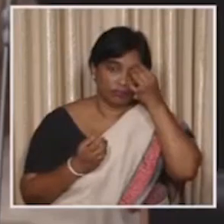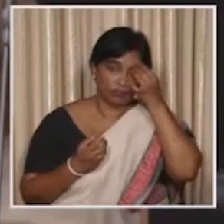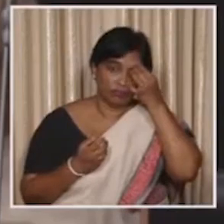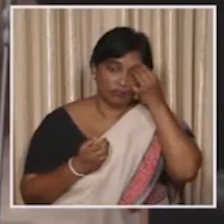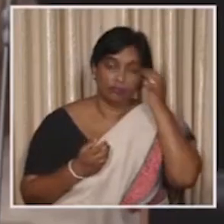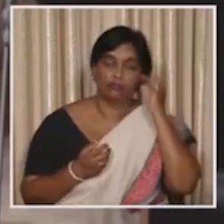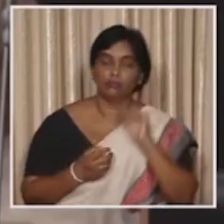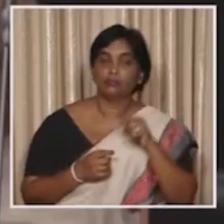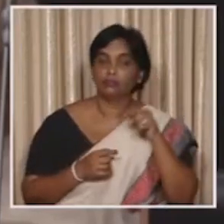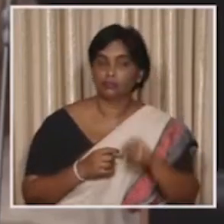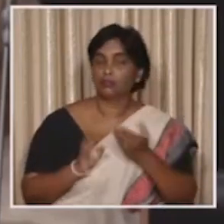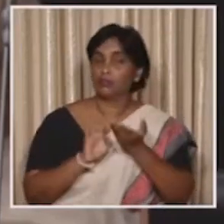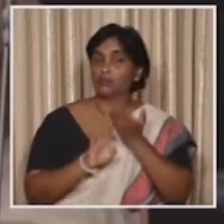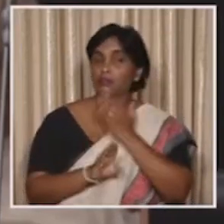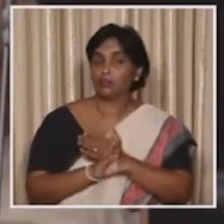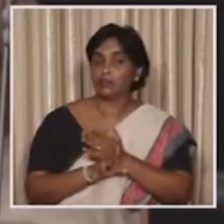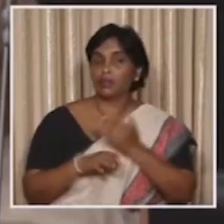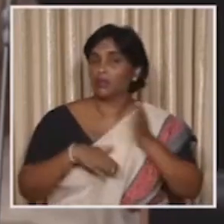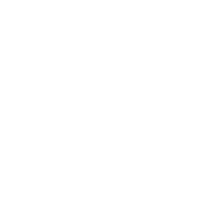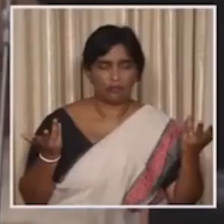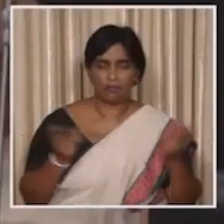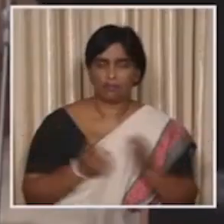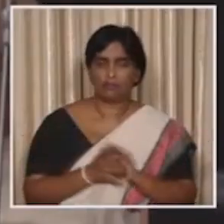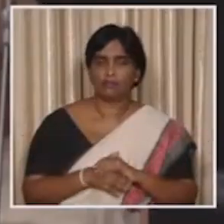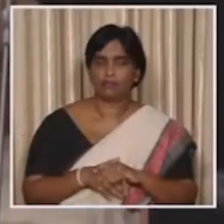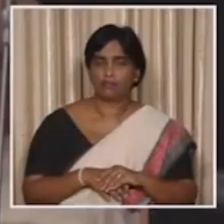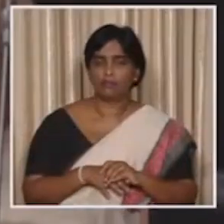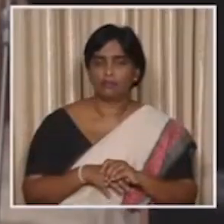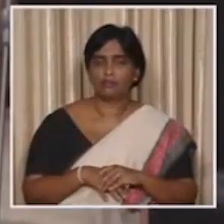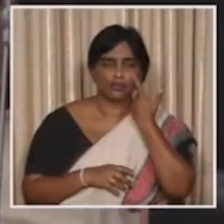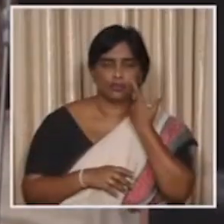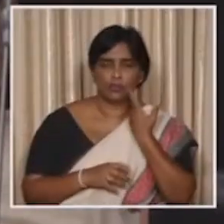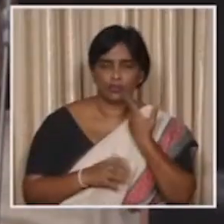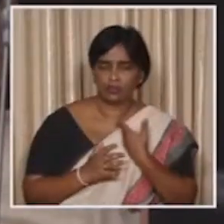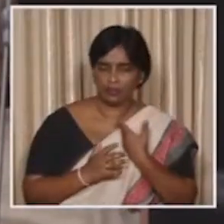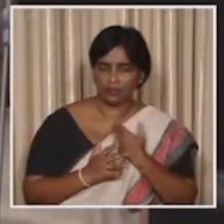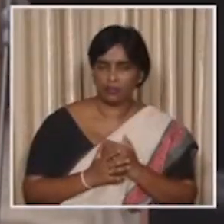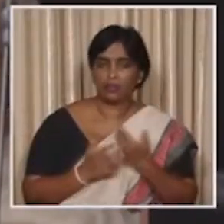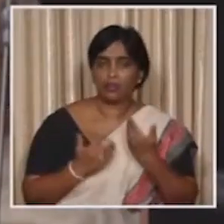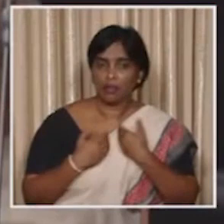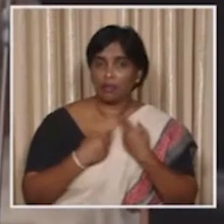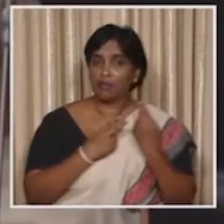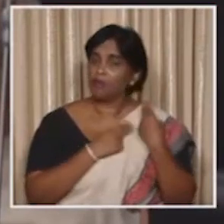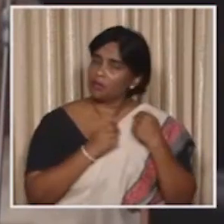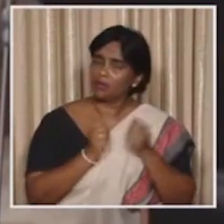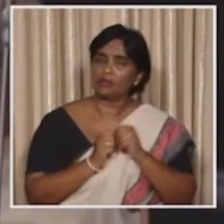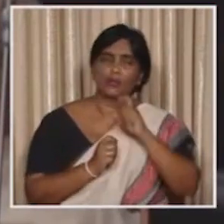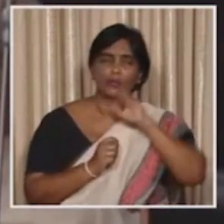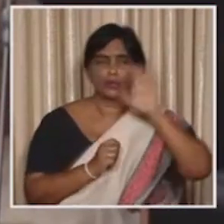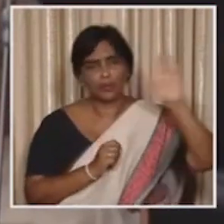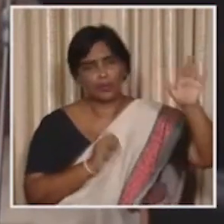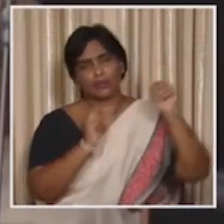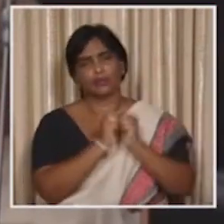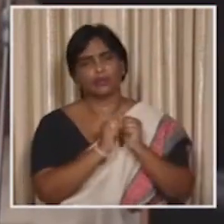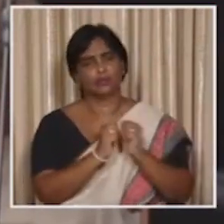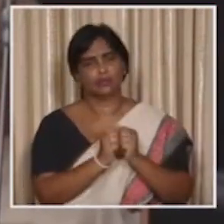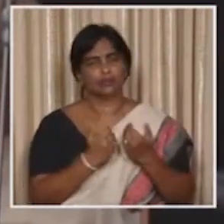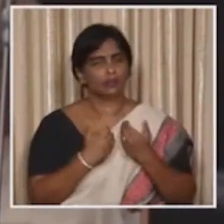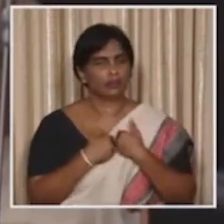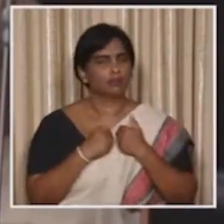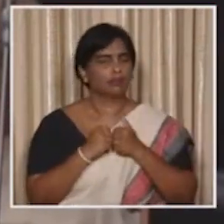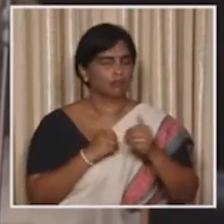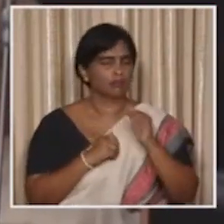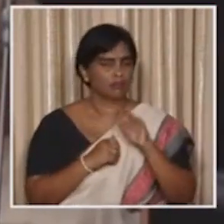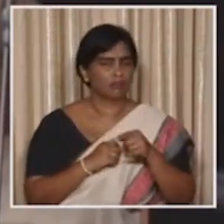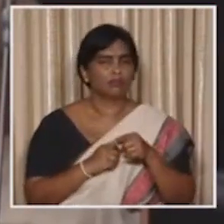අපි? මේක ඉස්සෙල්ලා මෙහෙම සිදු වෙලා නැහැ. ඒකයි මම කනගාටු. අපි අපේ වැඩ කරමු විනිශ්චයකාර විනිශ්චයකාර කරමු. අපිට සිදු